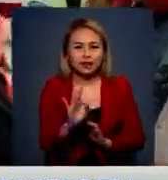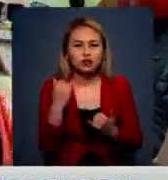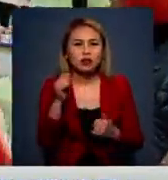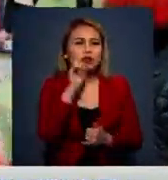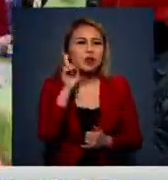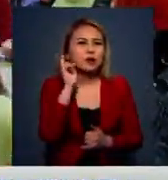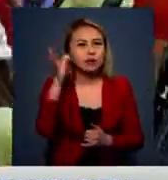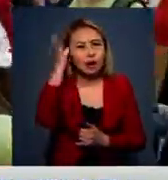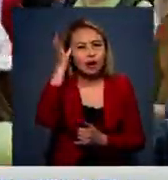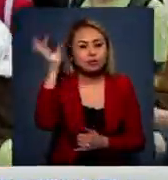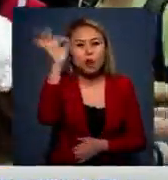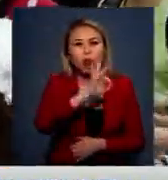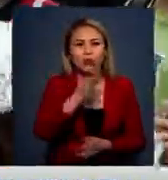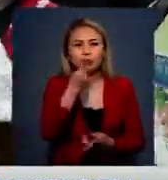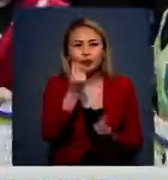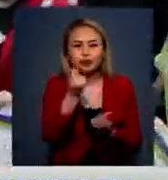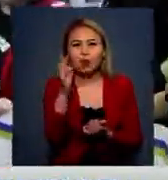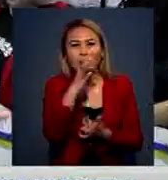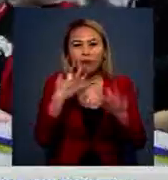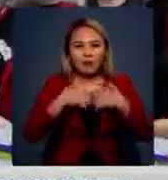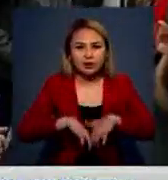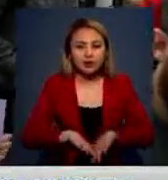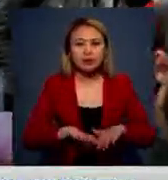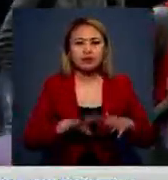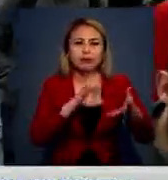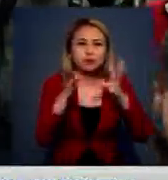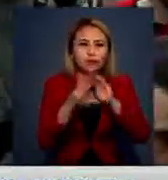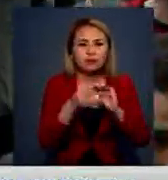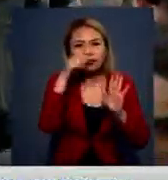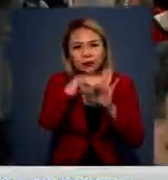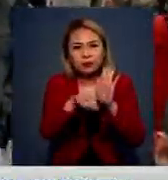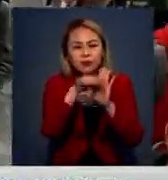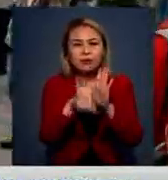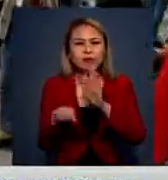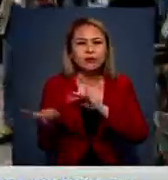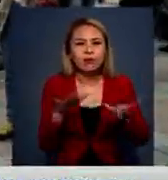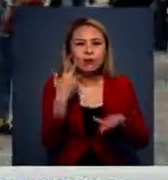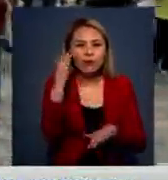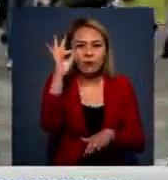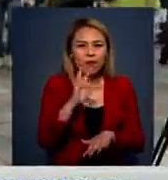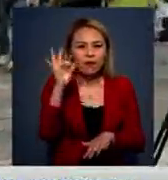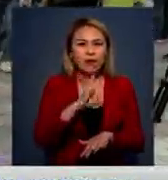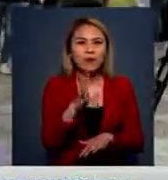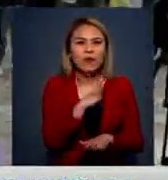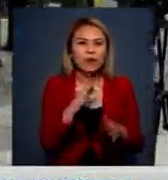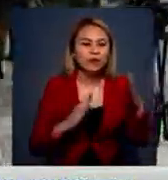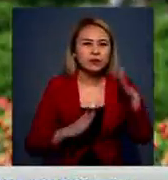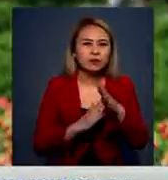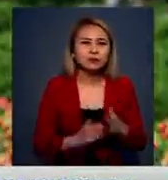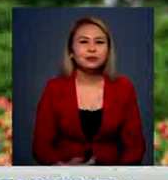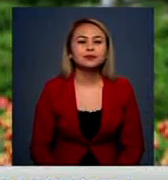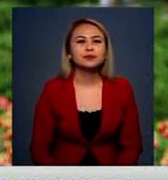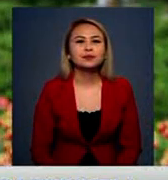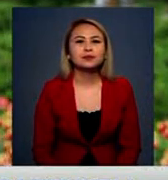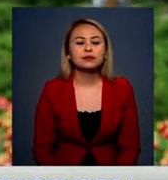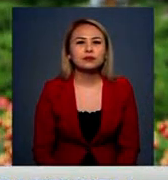Жас ғалымдар ғылым саласына қаражат еуродақ елдеріндегі дейін ішкі жалпы өнімнің 3%-на жетуі тиіс деп отыр.